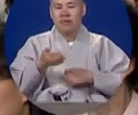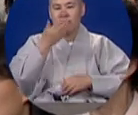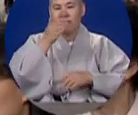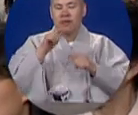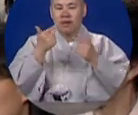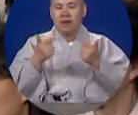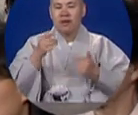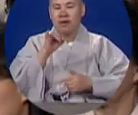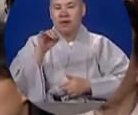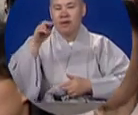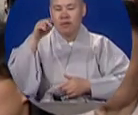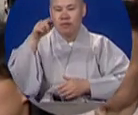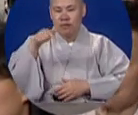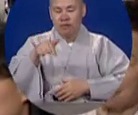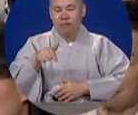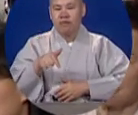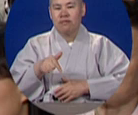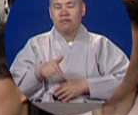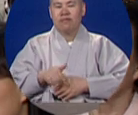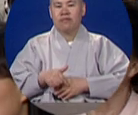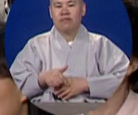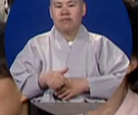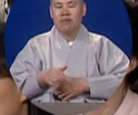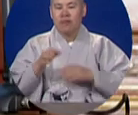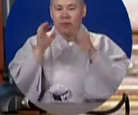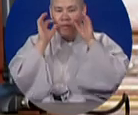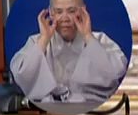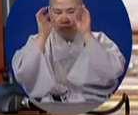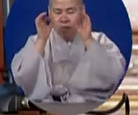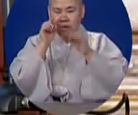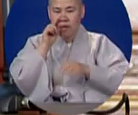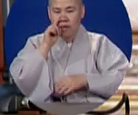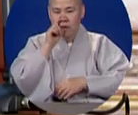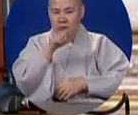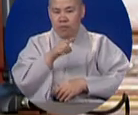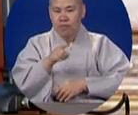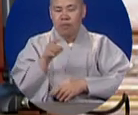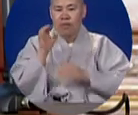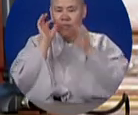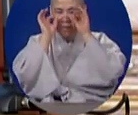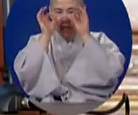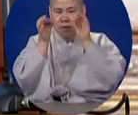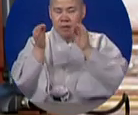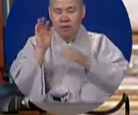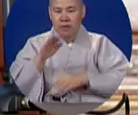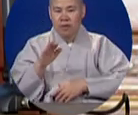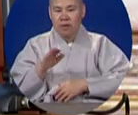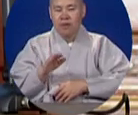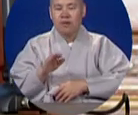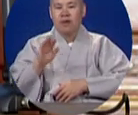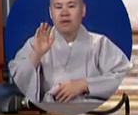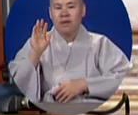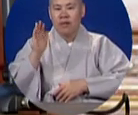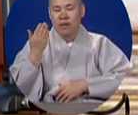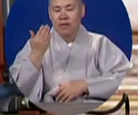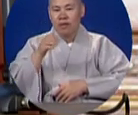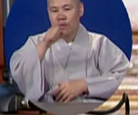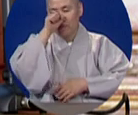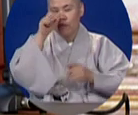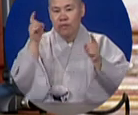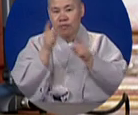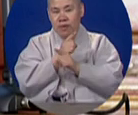그래서 보기는 나쁜 걸 봤는데 자기가 되는 건 좋은 걸로